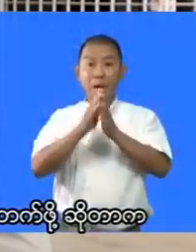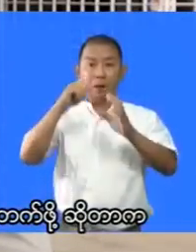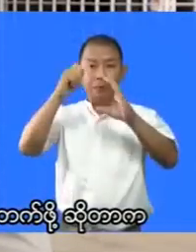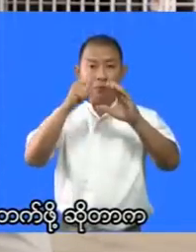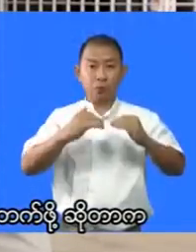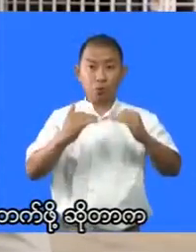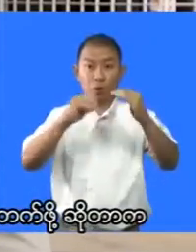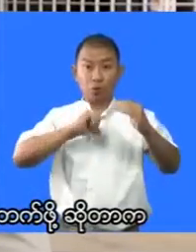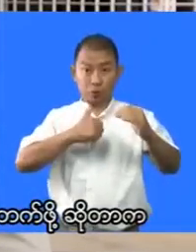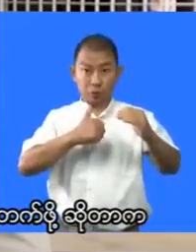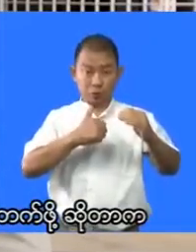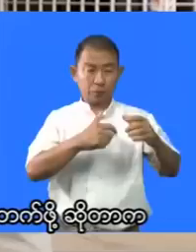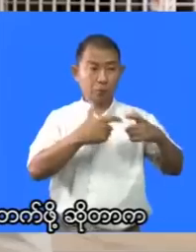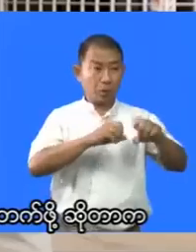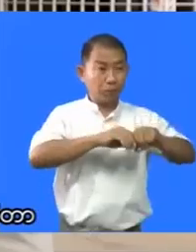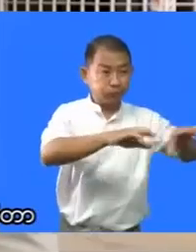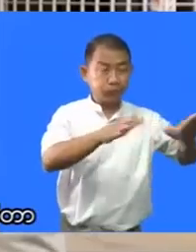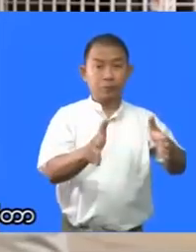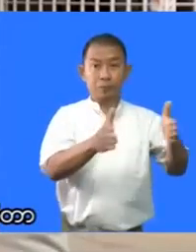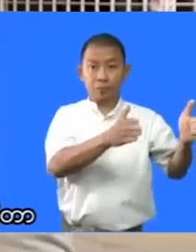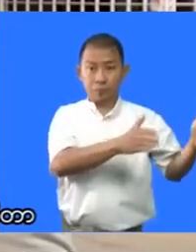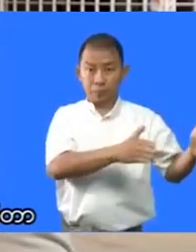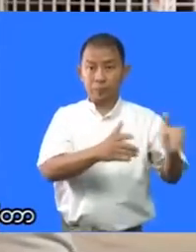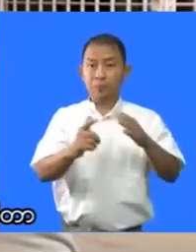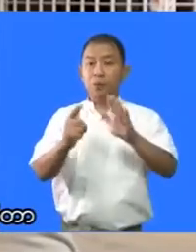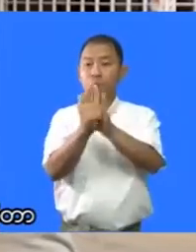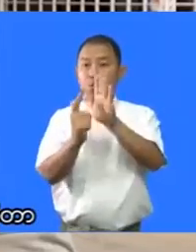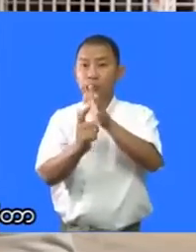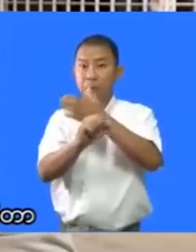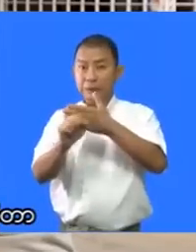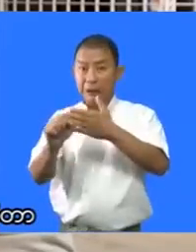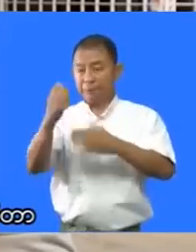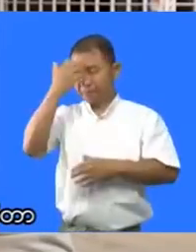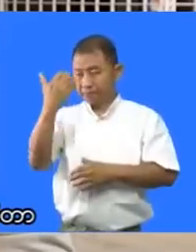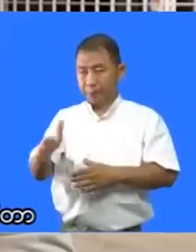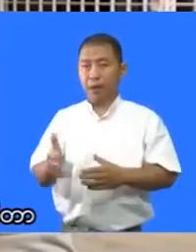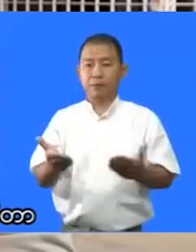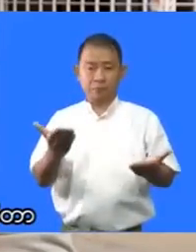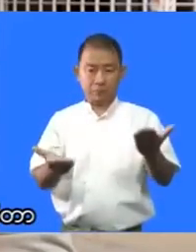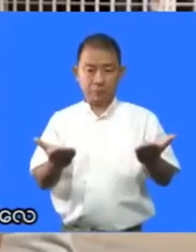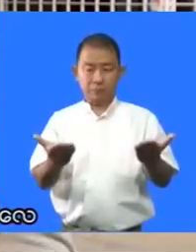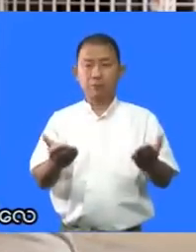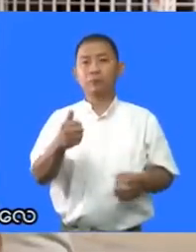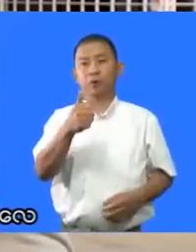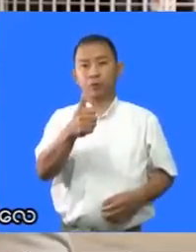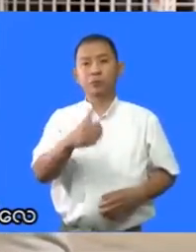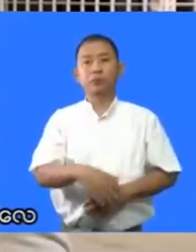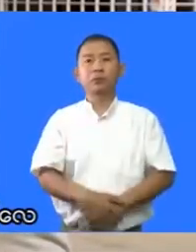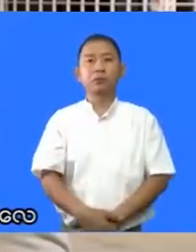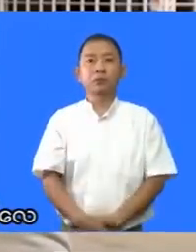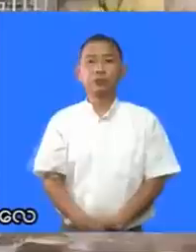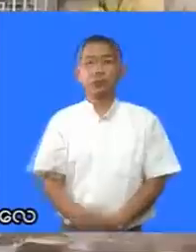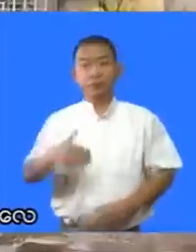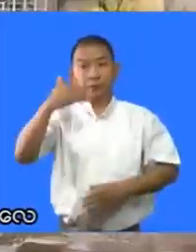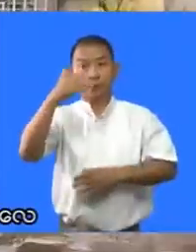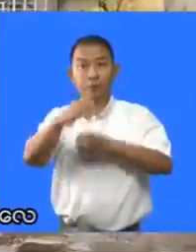နော်အဲ့တော့ဖွံ့ဖြိုးတိုးတက်မှုအတွက်ဆိုတာဒီဘက်ကထုတ်လုပ်တဲ့ကဏ္ဍကလည်းပဲထုတ်လို့ဟိုဘက်ကပြတ်သားတဲ့ကဏ္ဍကလည်းပြတ်သားဆိုတာ balance ဖြစ်ဖို့လို